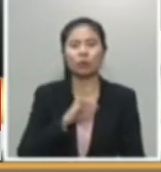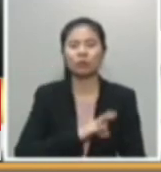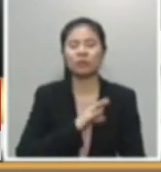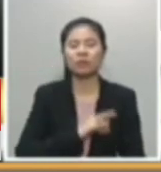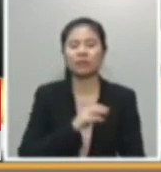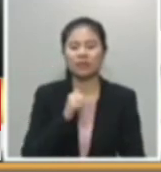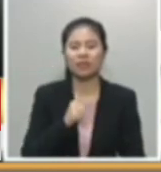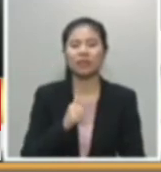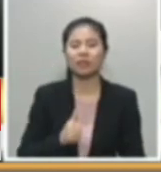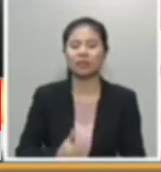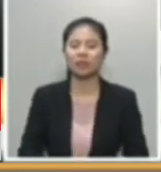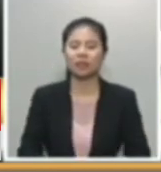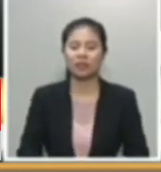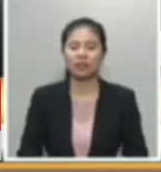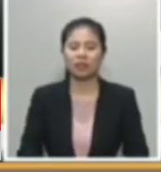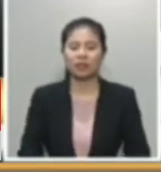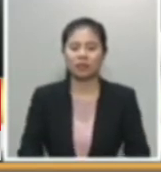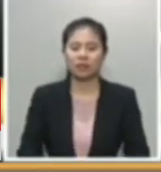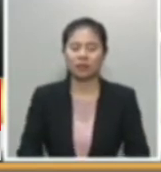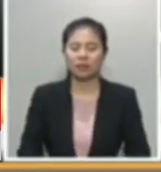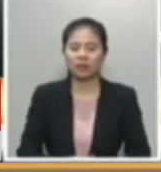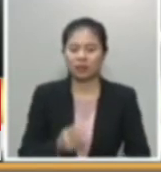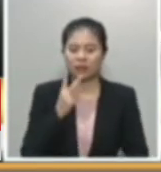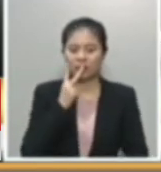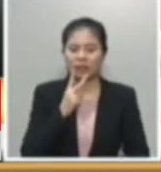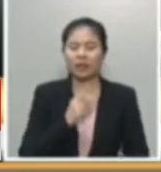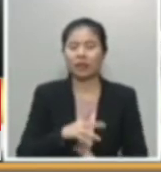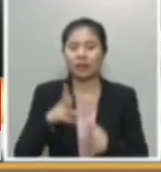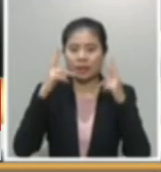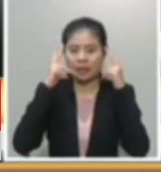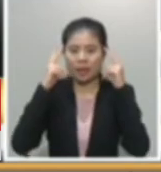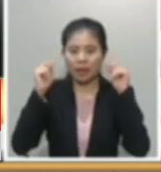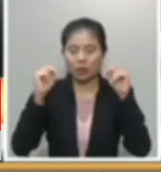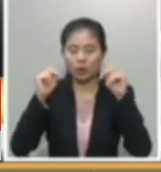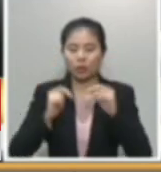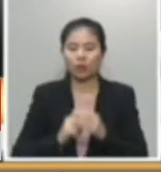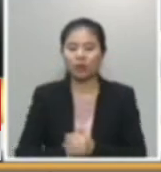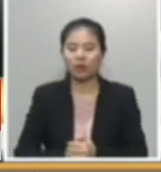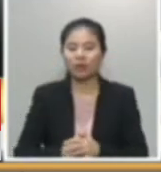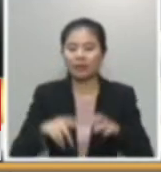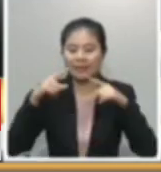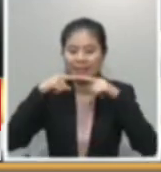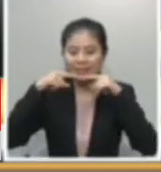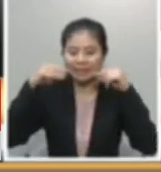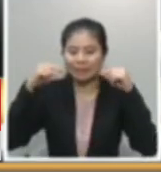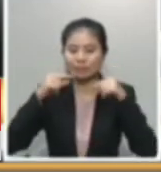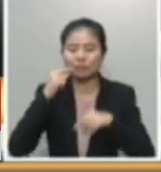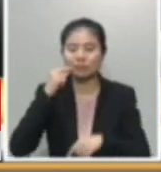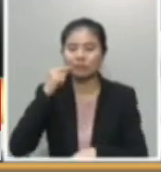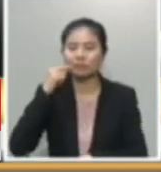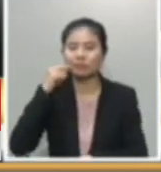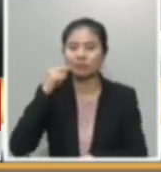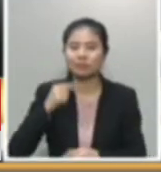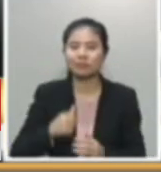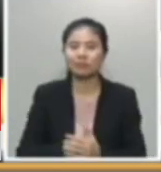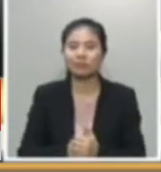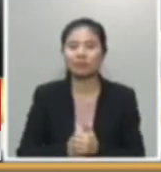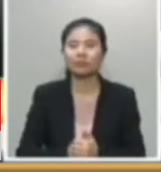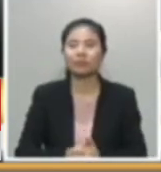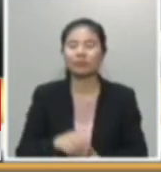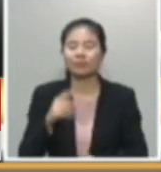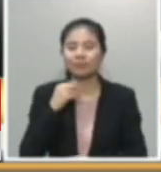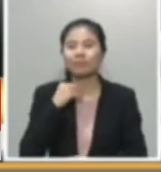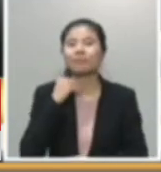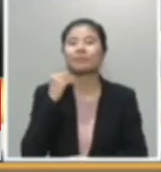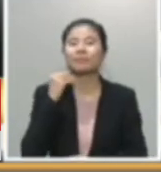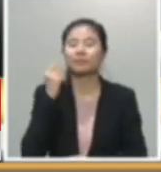งนี้ดิฉันมองเห็นท่านนายกรัฐมนตรีมีรอยยิ้มน้อยๆที่มุมปากเชิดหน้าอย่างท